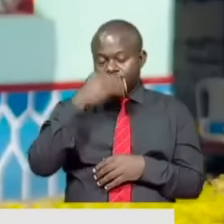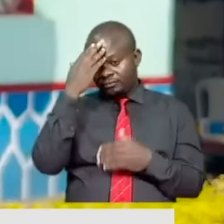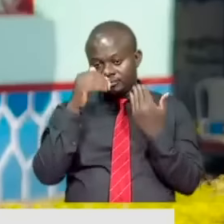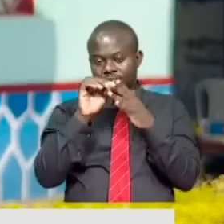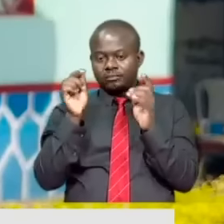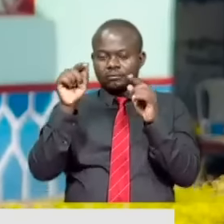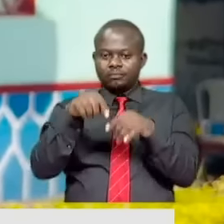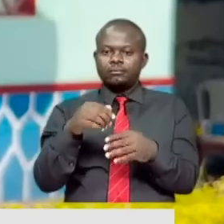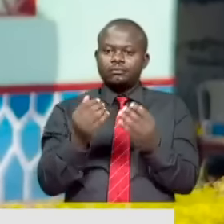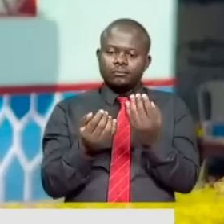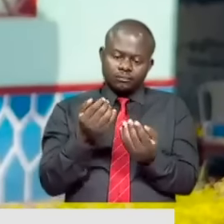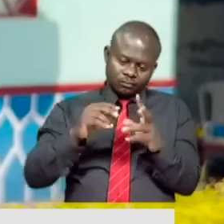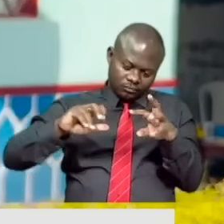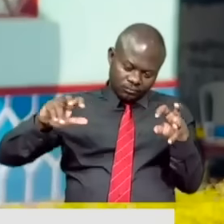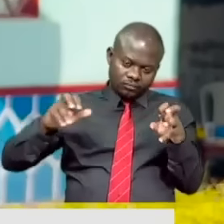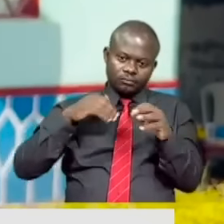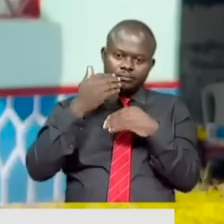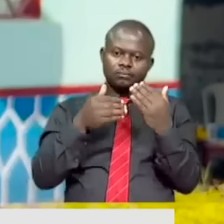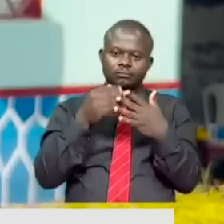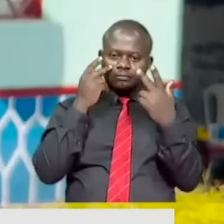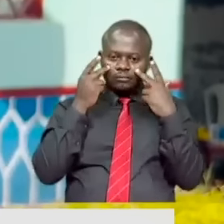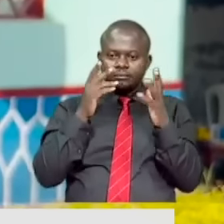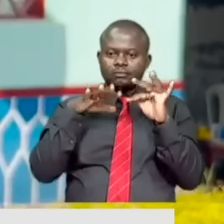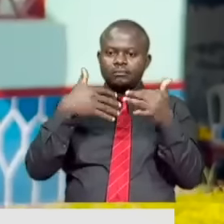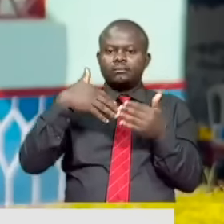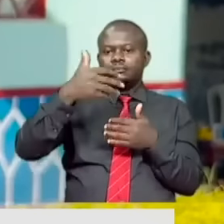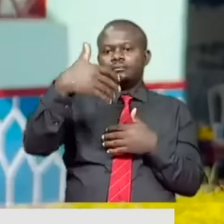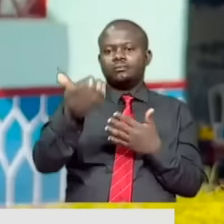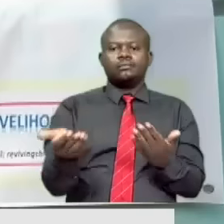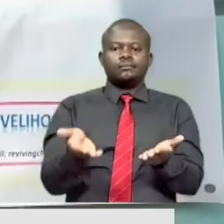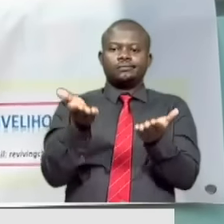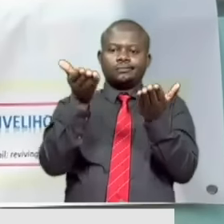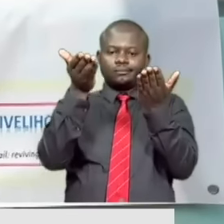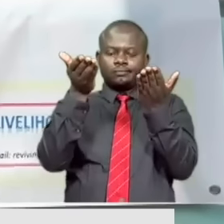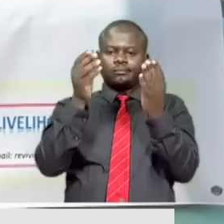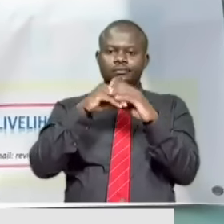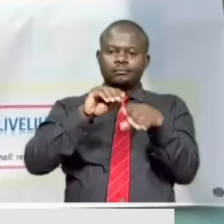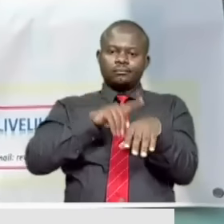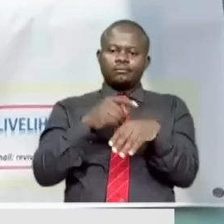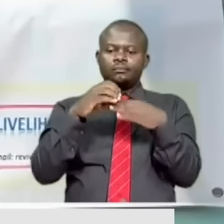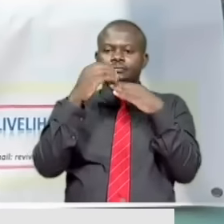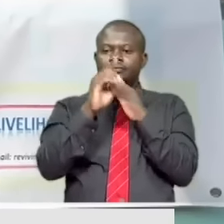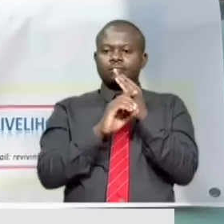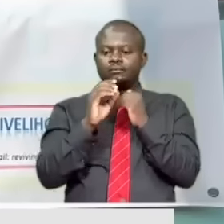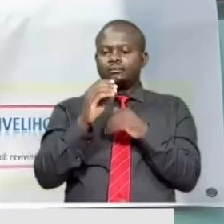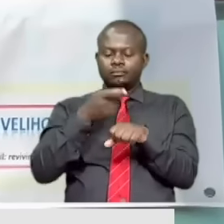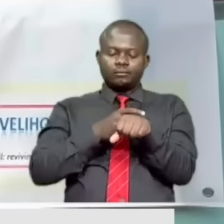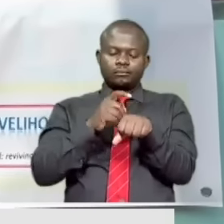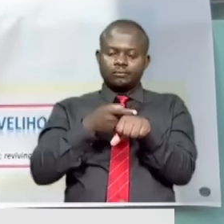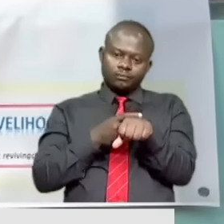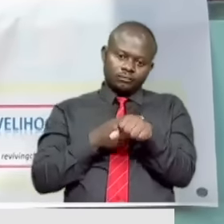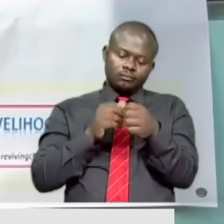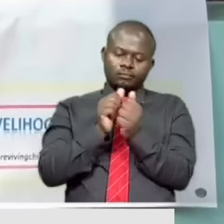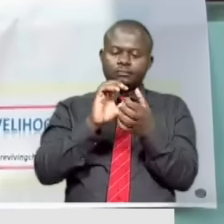turaza tukabapima, tukamara kubapima tukareba uburyo bari kugenda barazamuka. ni mu gihe ubuyobozi bw'akarere ka Musanze